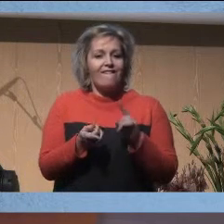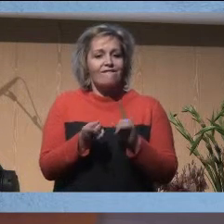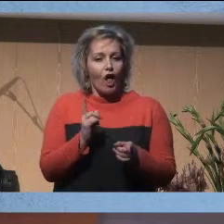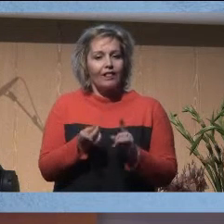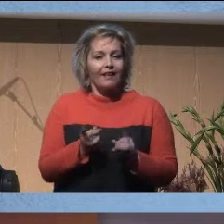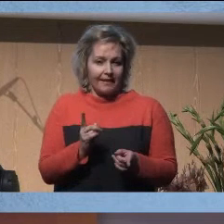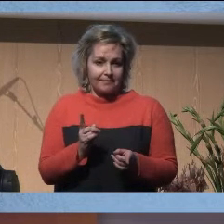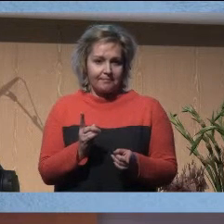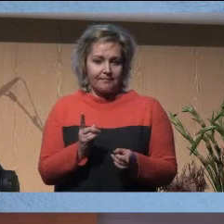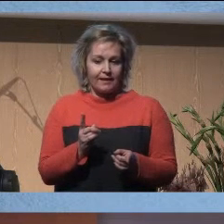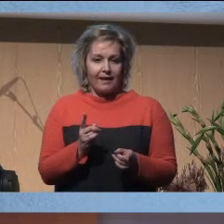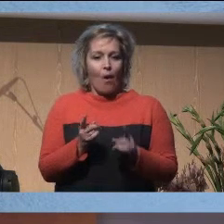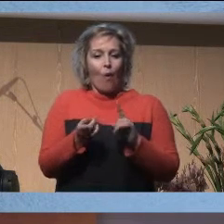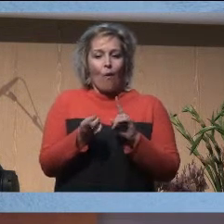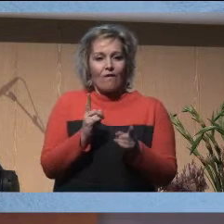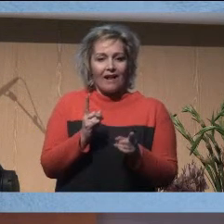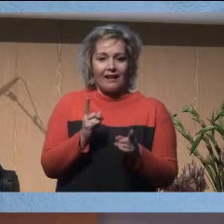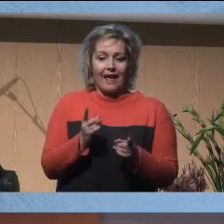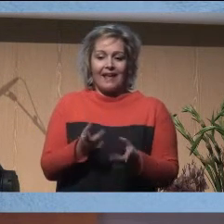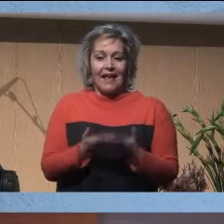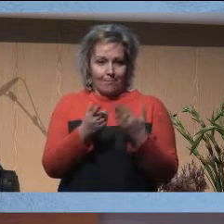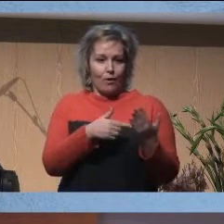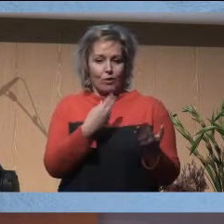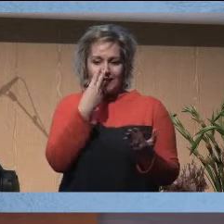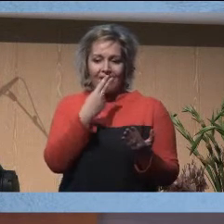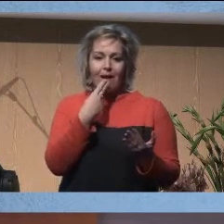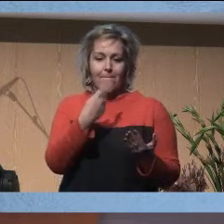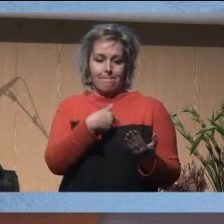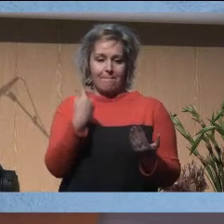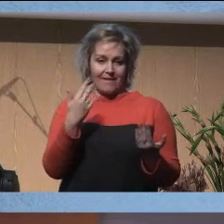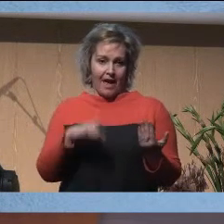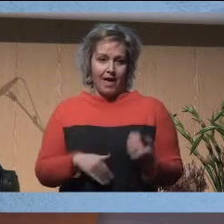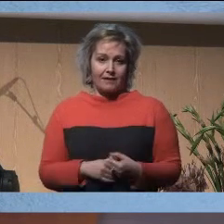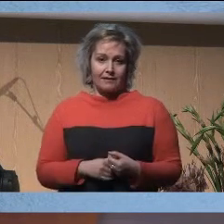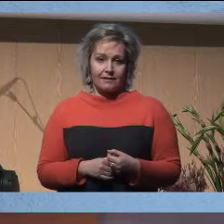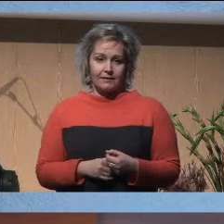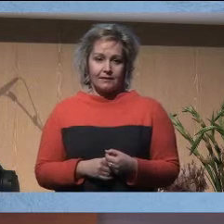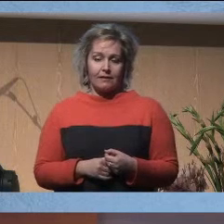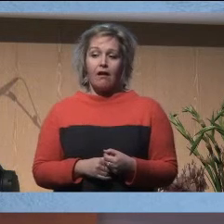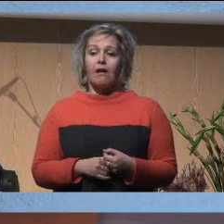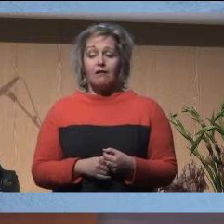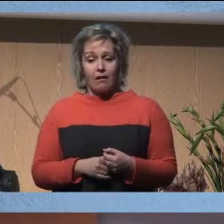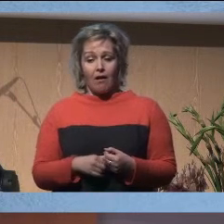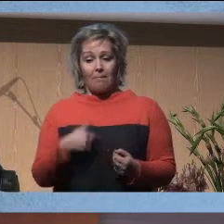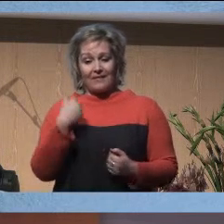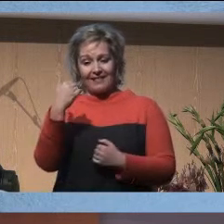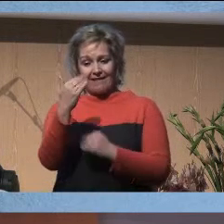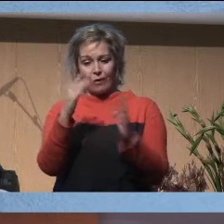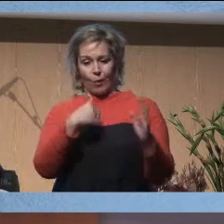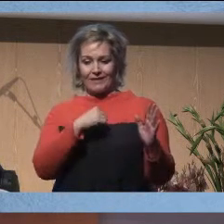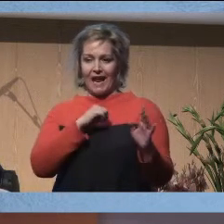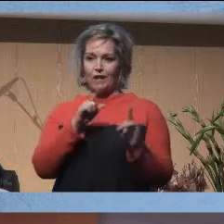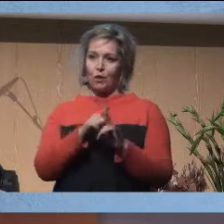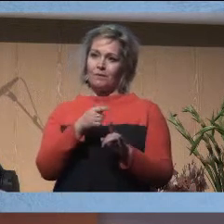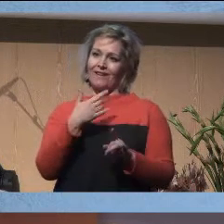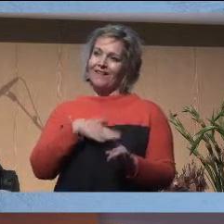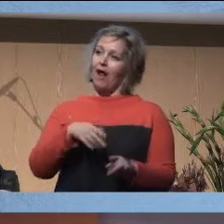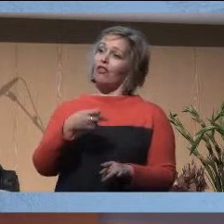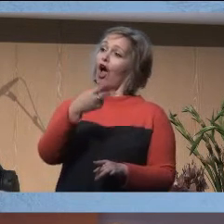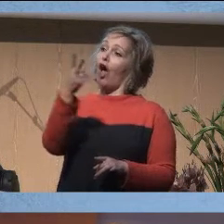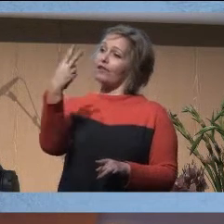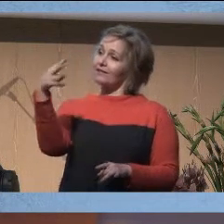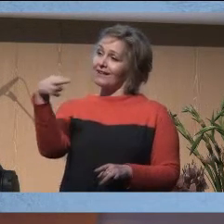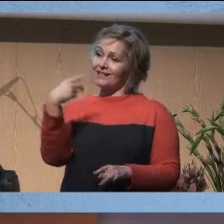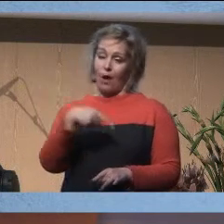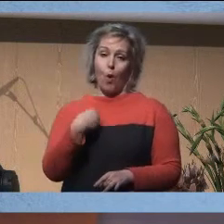Valget. Å velge hjelper oss å se hvem vi er. Ja, vi definerer oss selv sånn som vi vil at andre skal